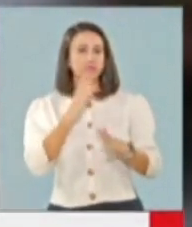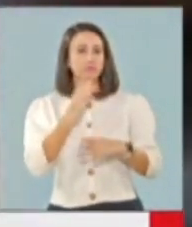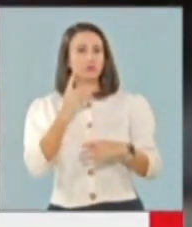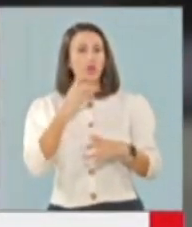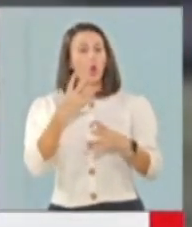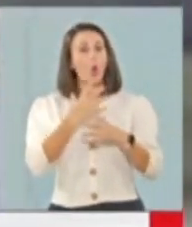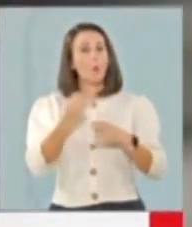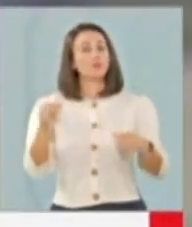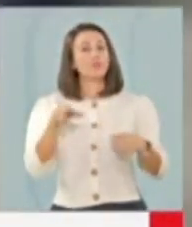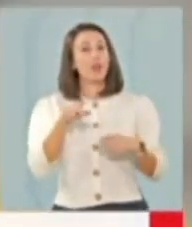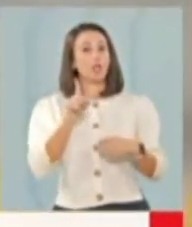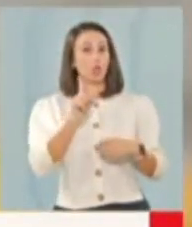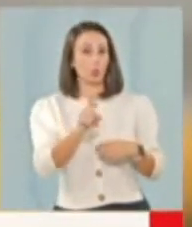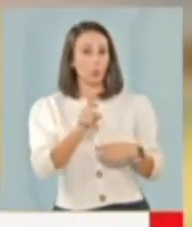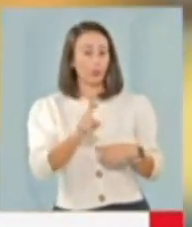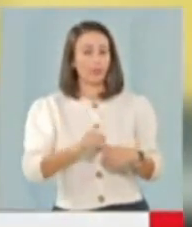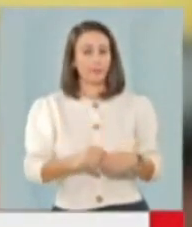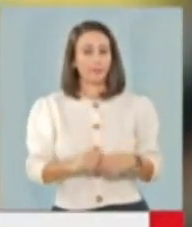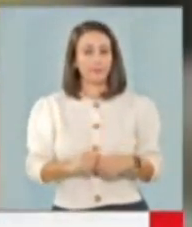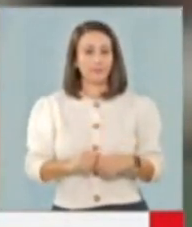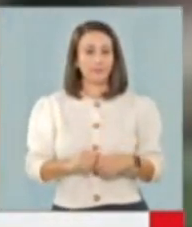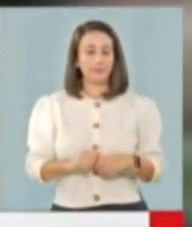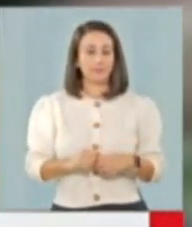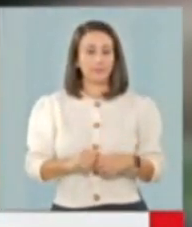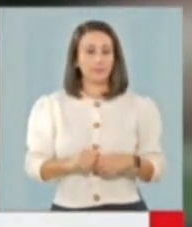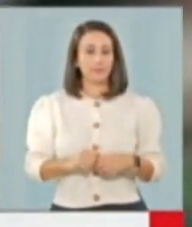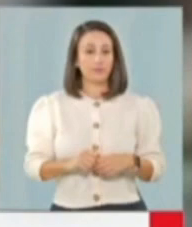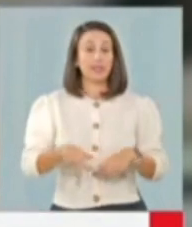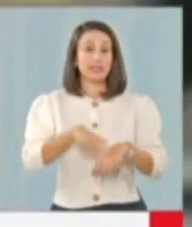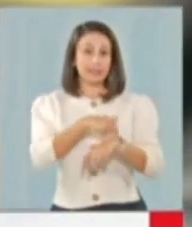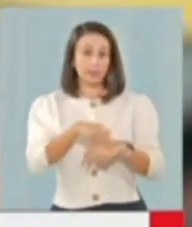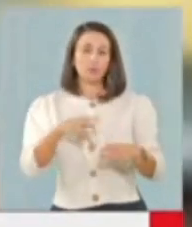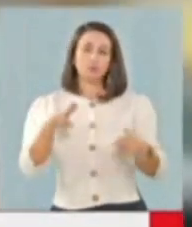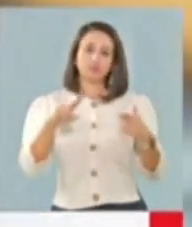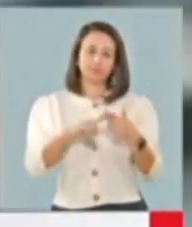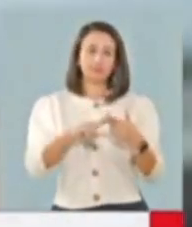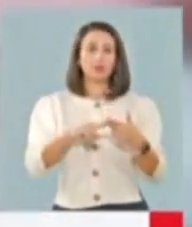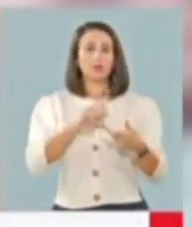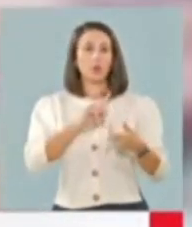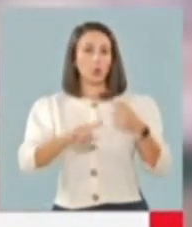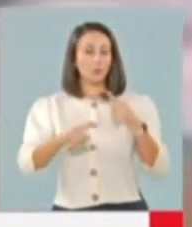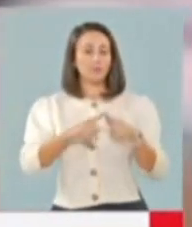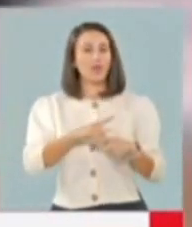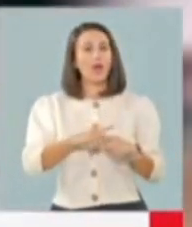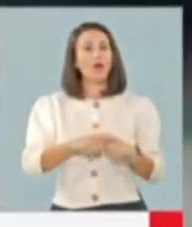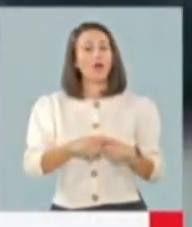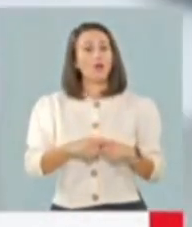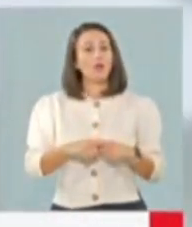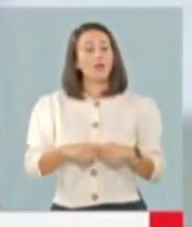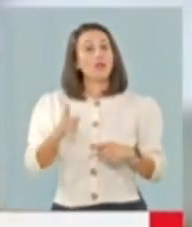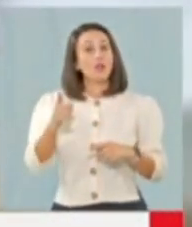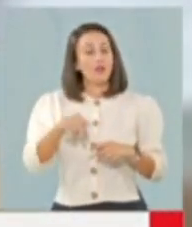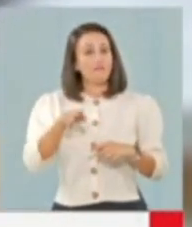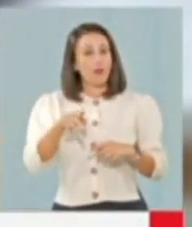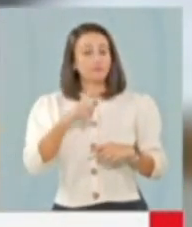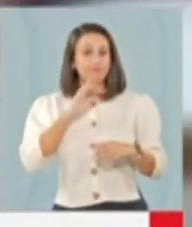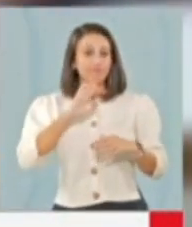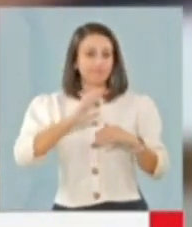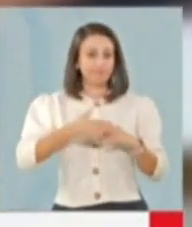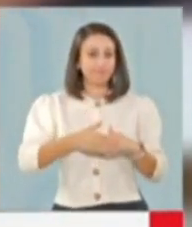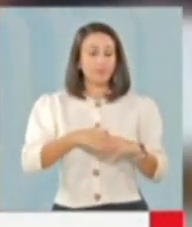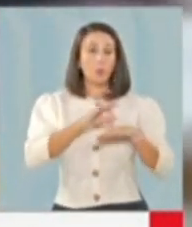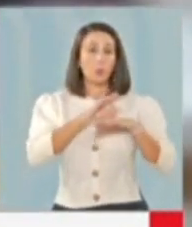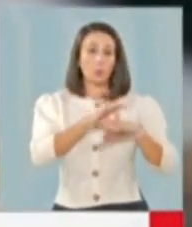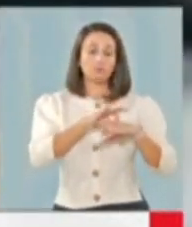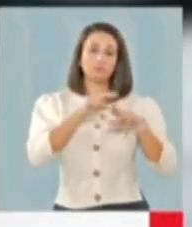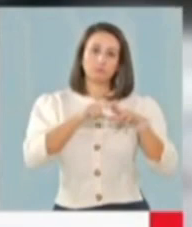executat pe fratele lui Amrullah Saleh, Rohullah Saleh, în timpul confruntărilor din Valea Panjshir. Amrullah Saleh s-a alăturat rezistenței